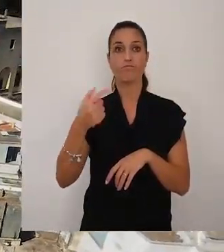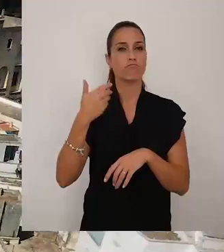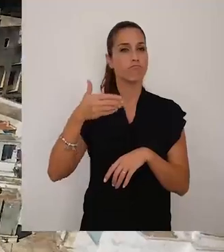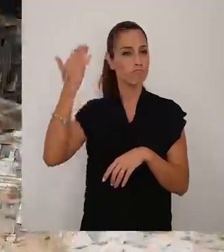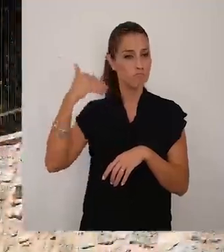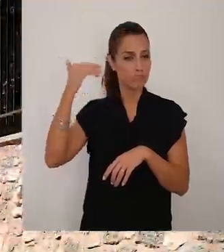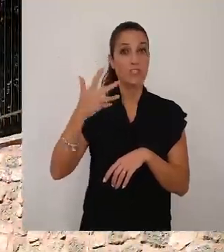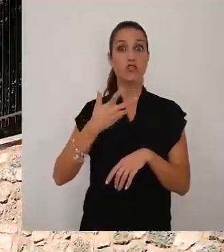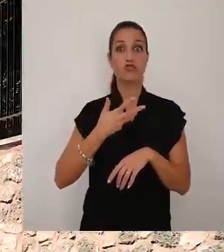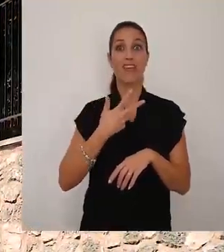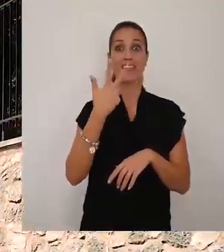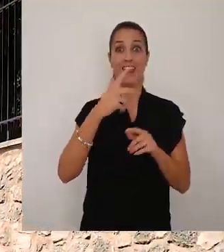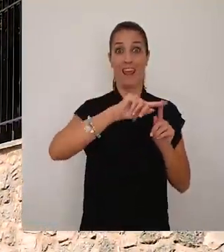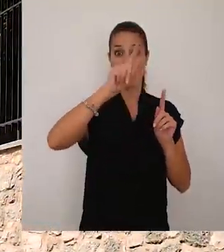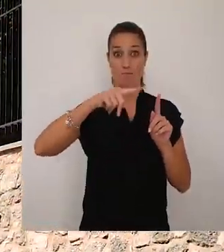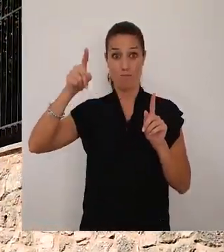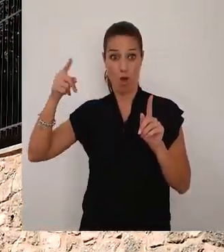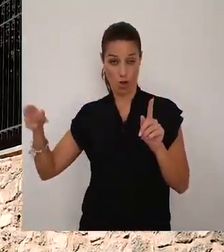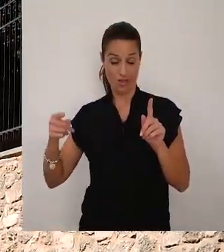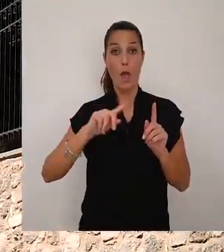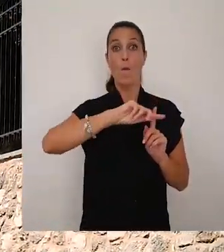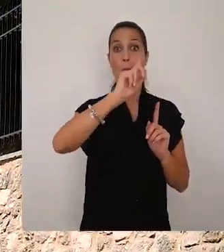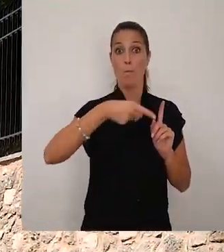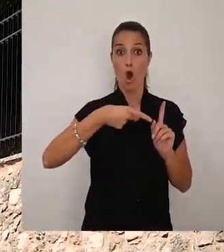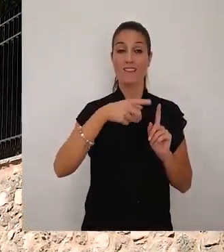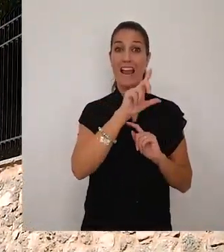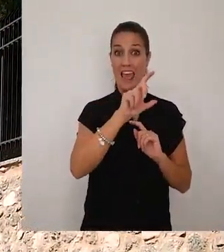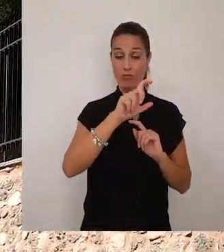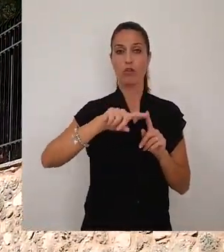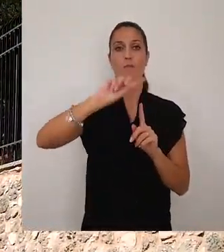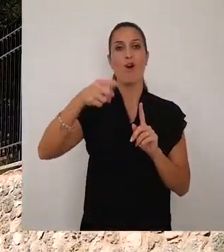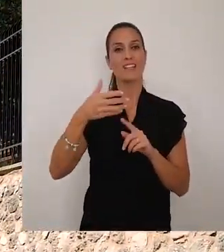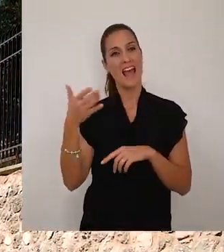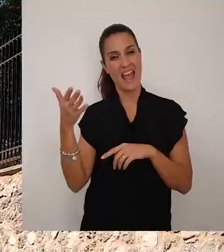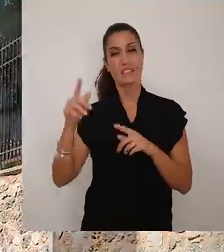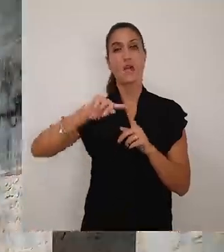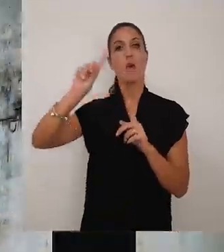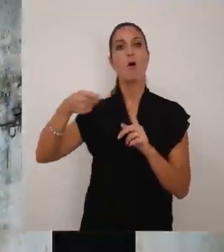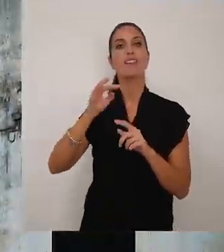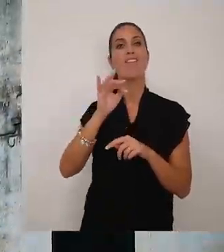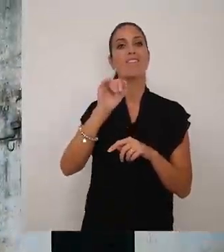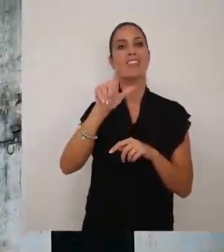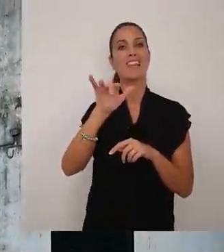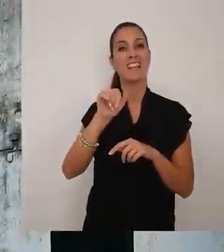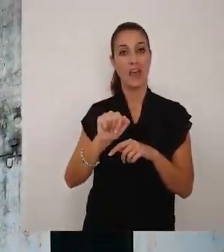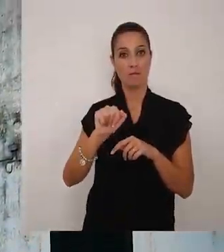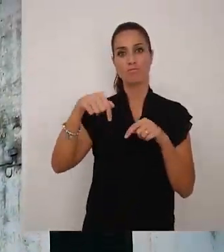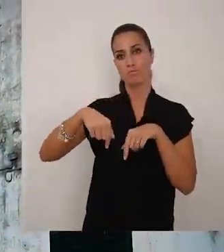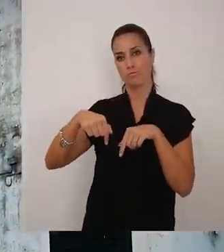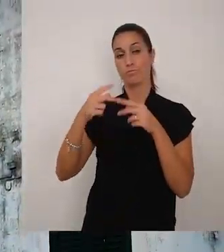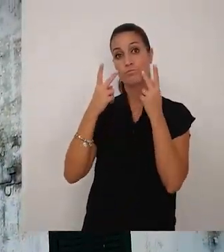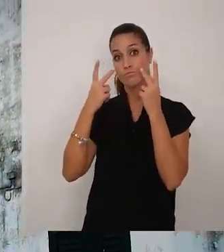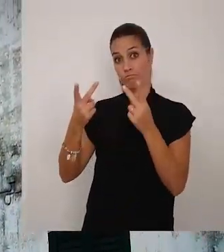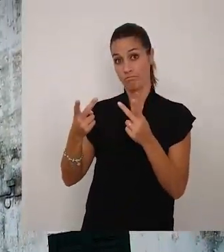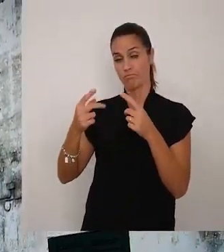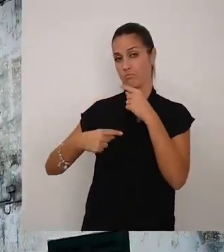In passato erano presenti tre porte, dette Porta di Lecce, Porta Est e Porta Filia. Ad oggi rimane